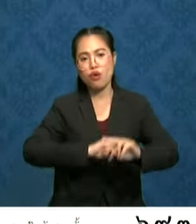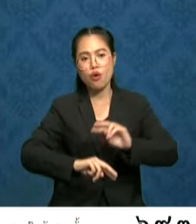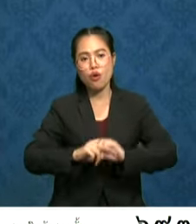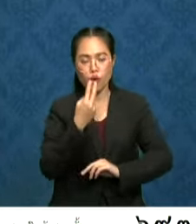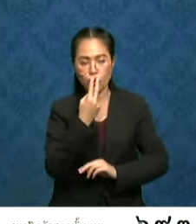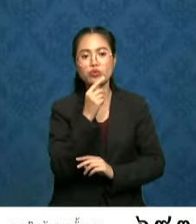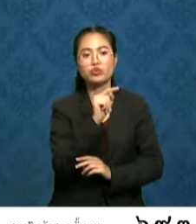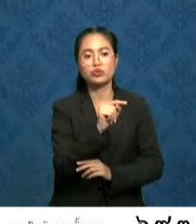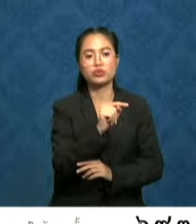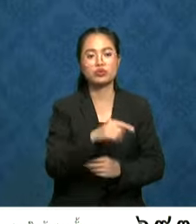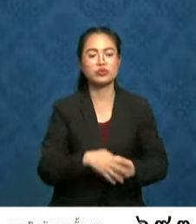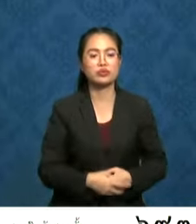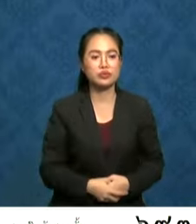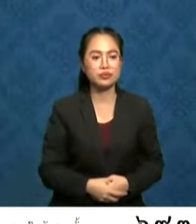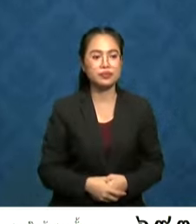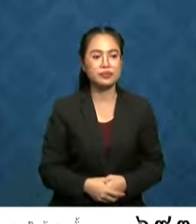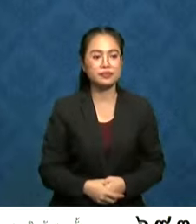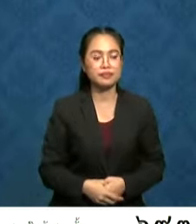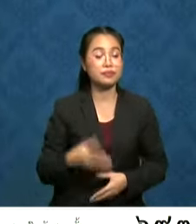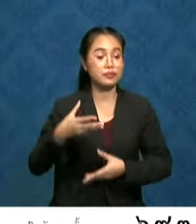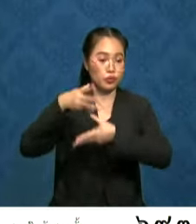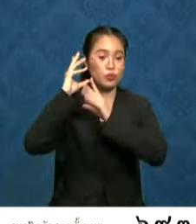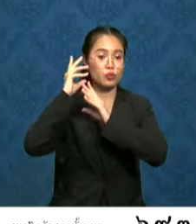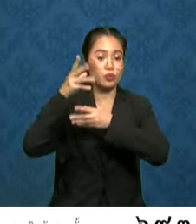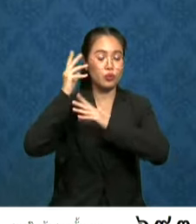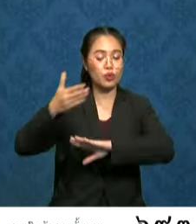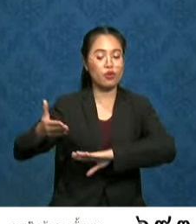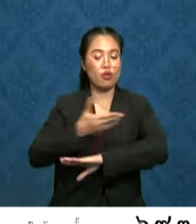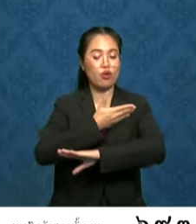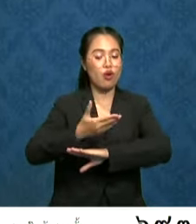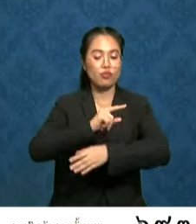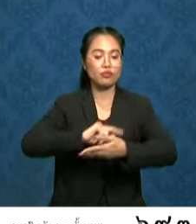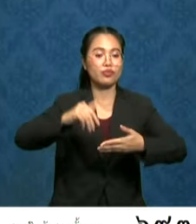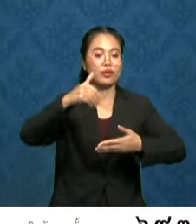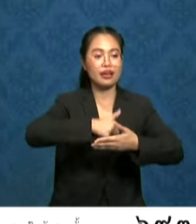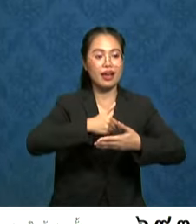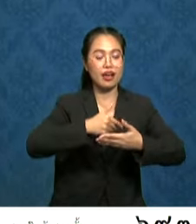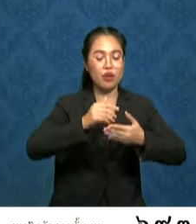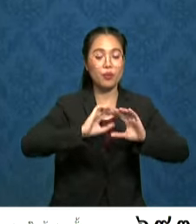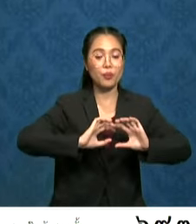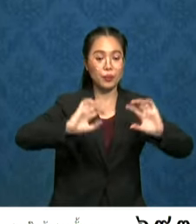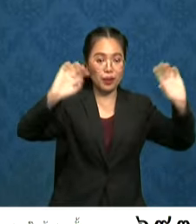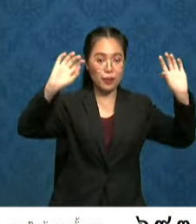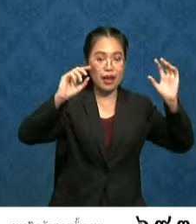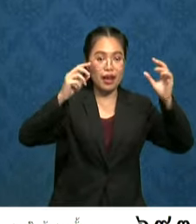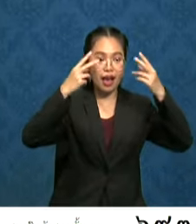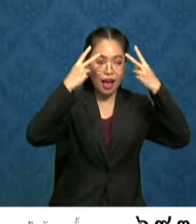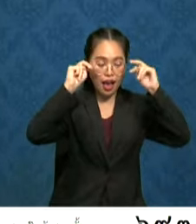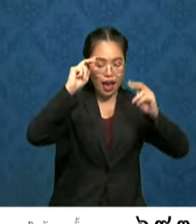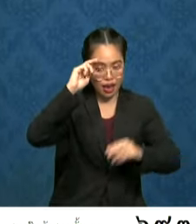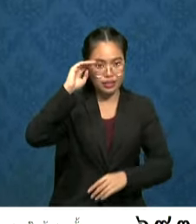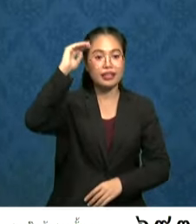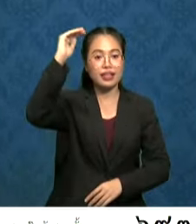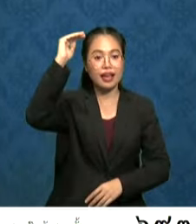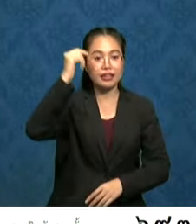ไปได้ขนาดนี้ได้อย่างไรนะคะทบทวนความทรงจำกันหน่อยค่ะนี้เป็นรัฐบาลเอ่อของคุณเศรษทานะคะขออภัยท่านโดนเบอน่าเช่นเดียว